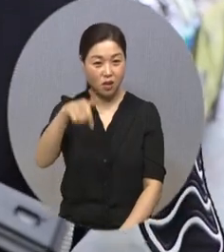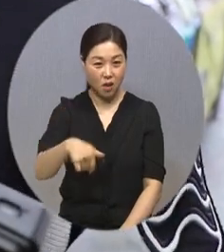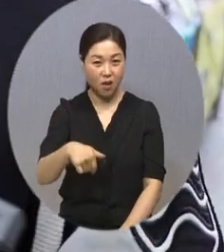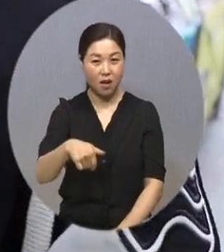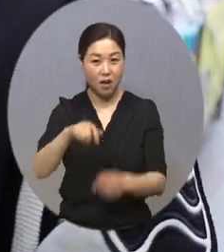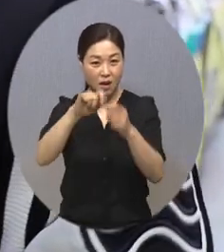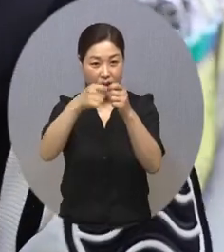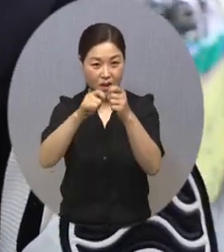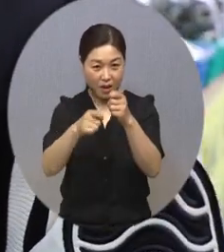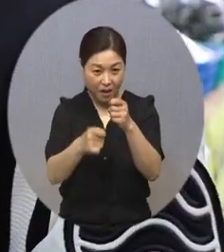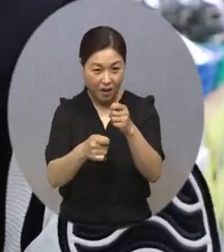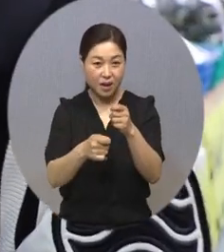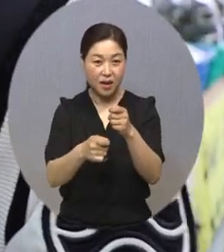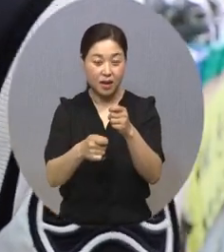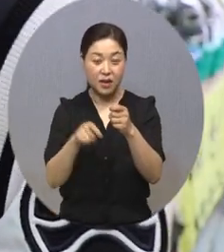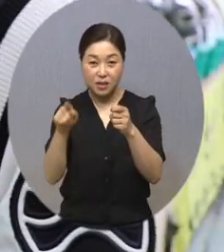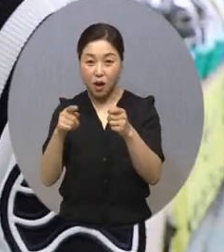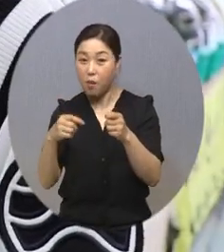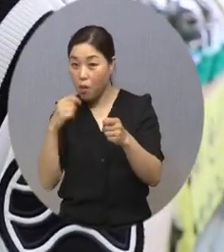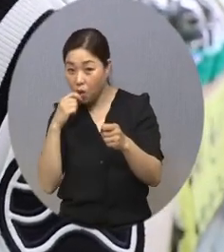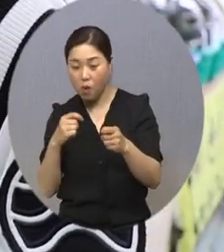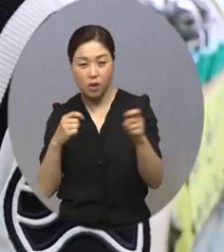뭐라도 이 발악 하는거 아세요